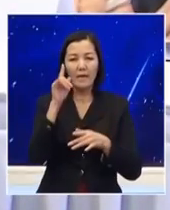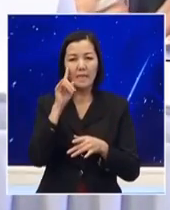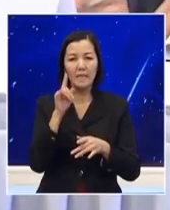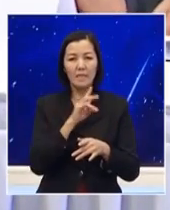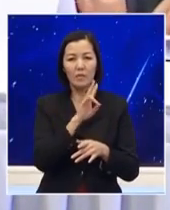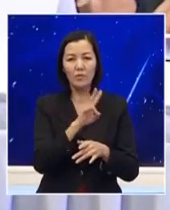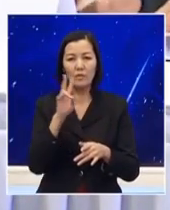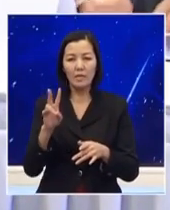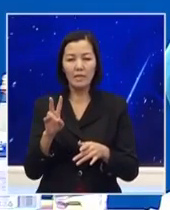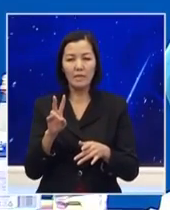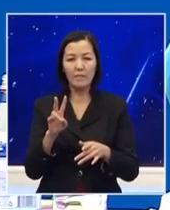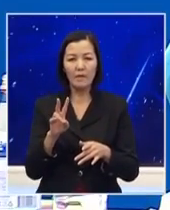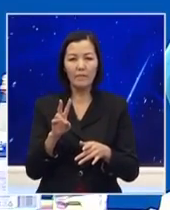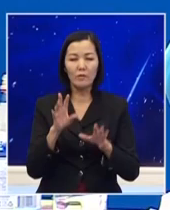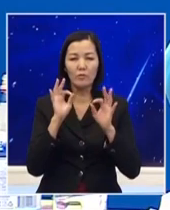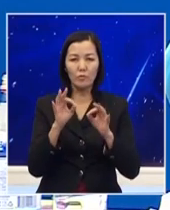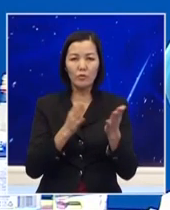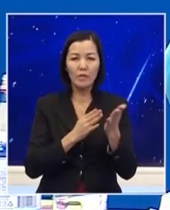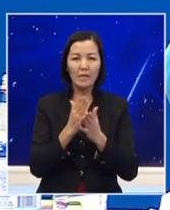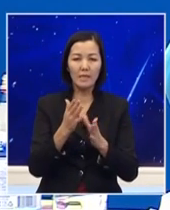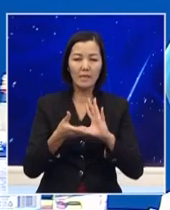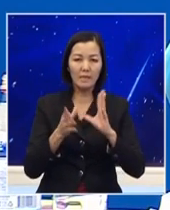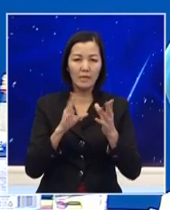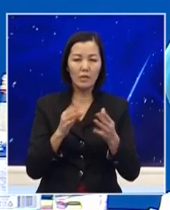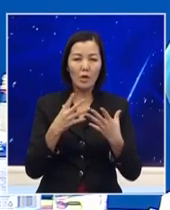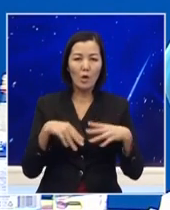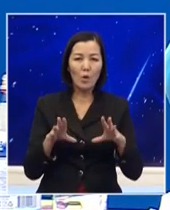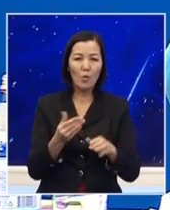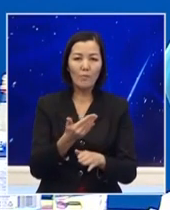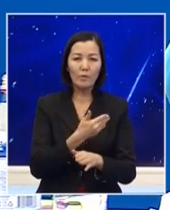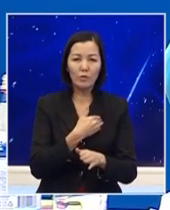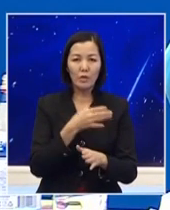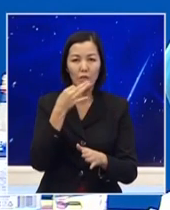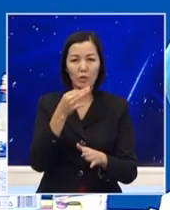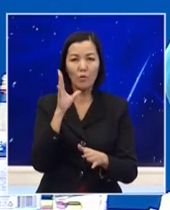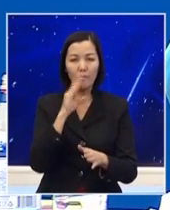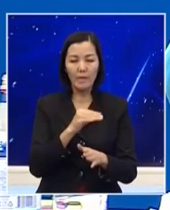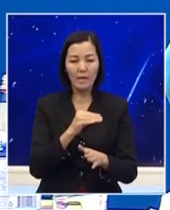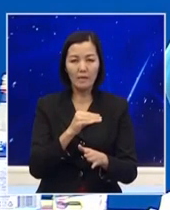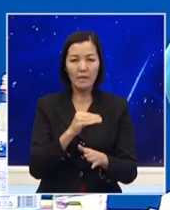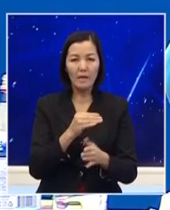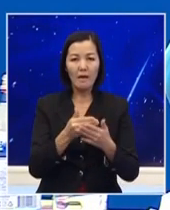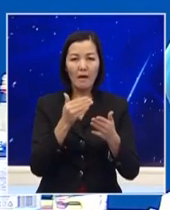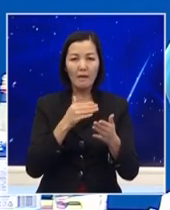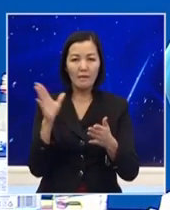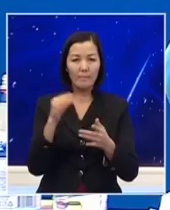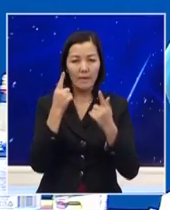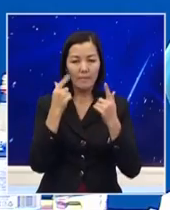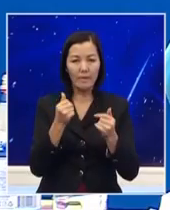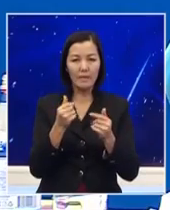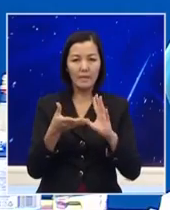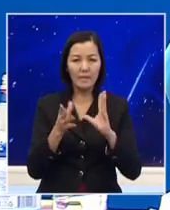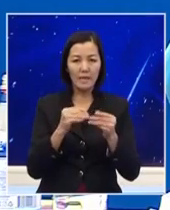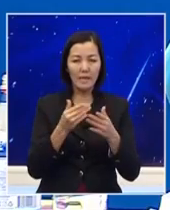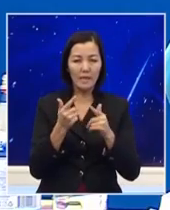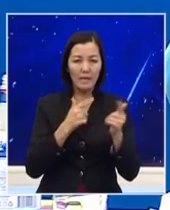Нұрсұлтан Назарбаевтың ұстанған саясатының нәтижесі. Ол қоғамның сұранысына жауап бере алды. Ол алдын ала бәрін білді, саралай